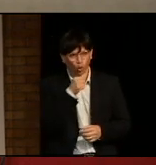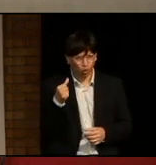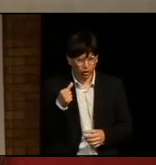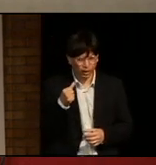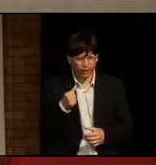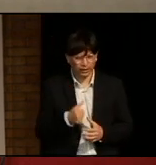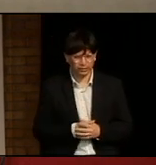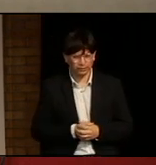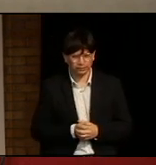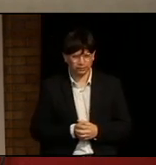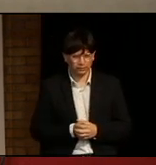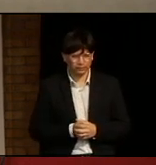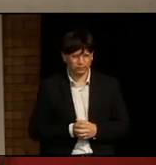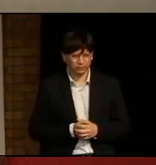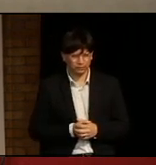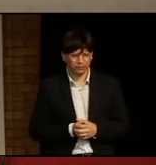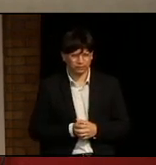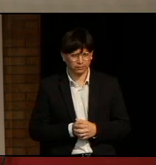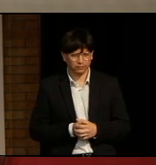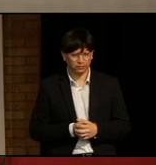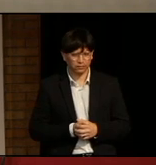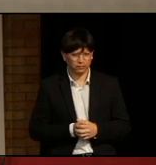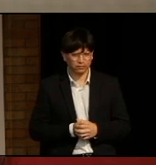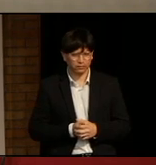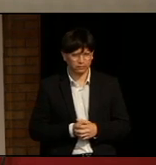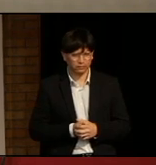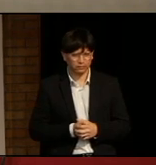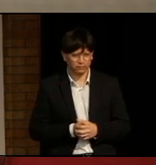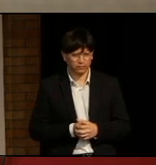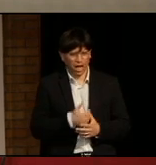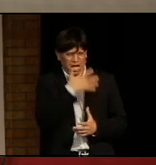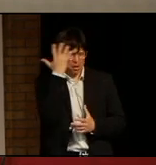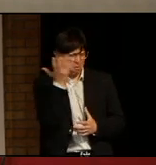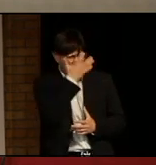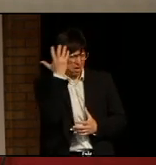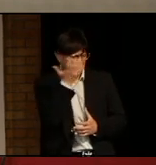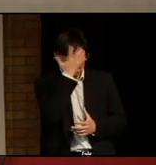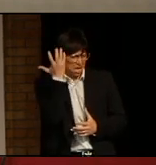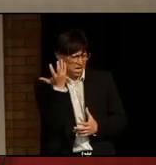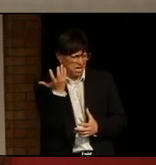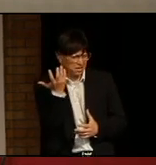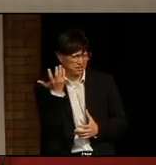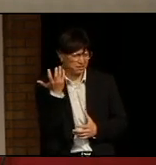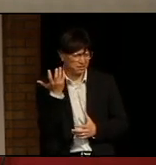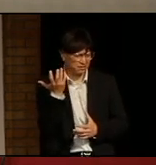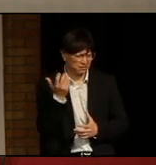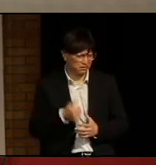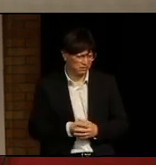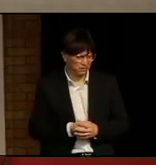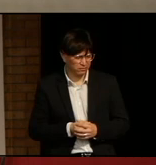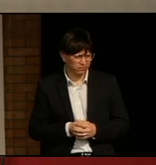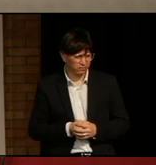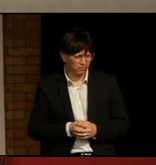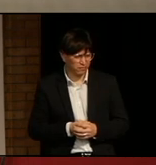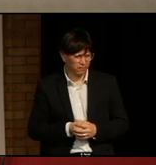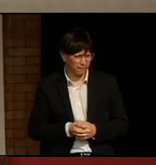sì e quasi immaginare come sinonimo